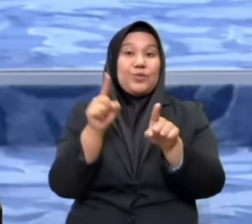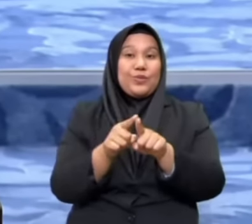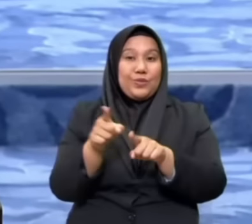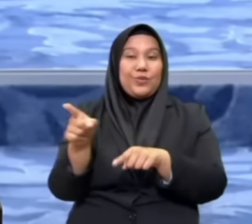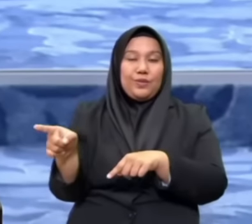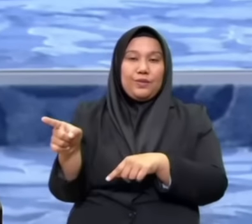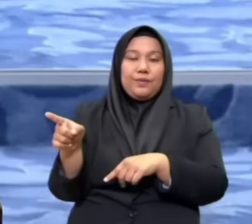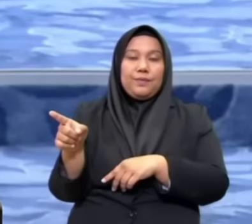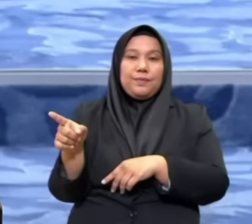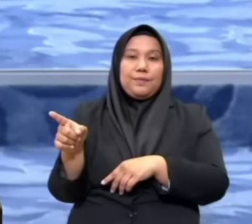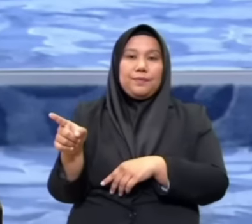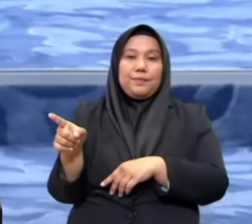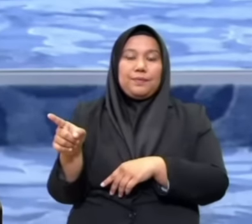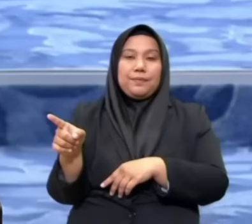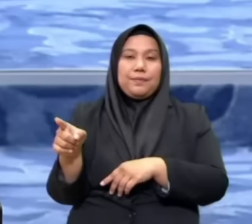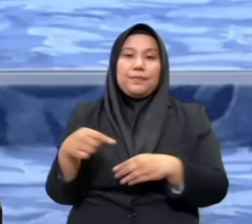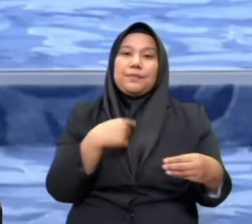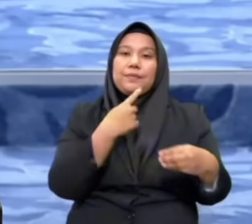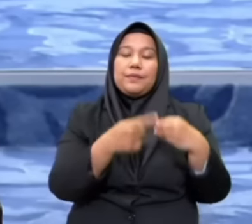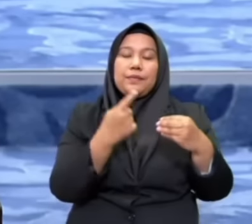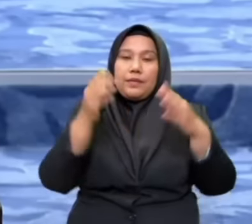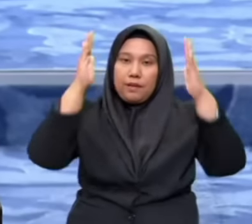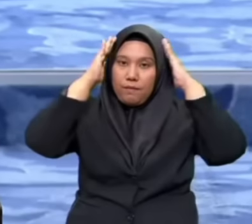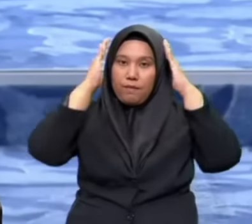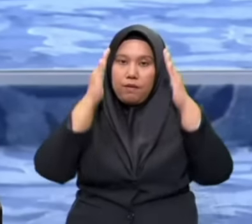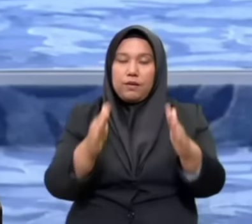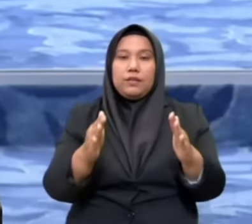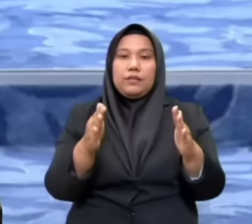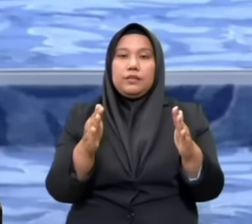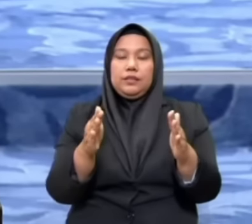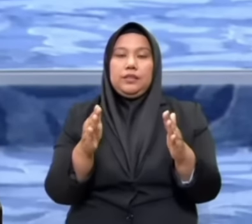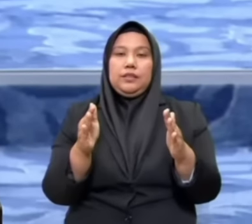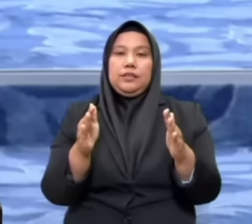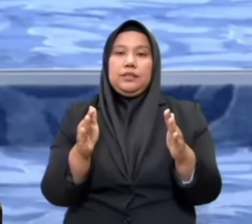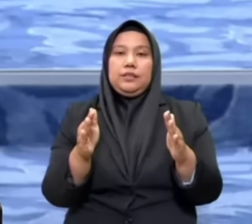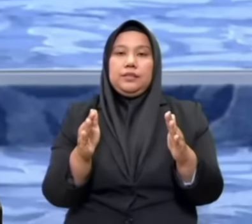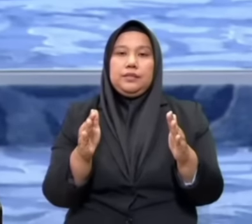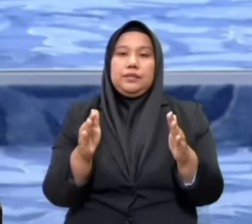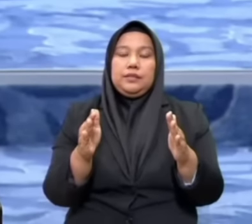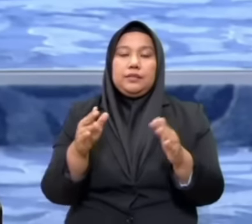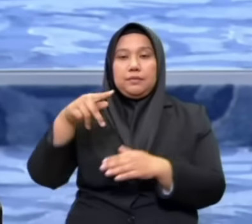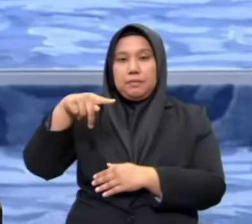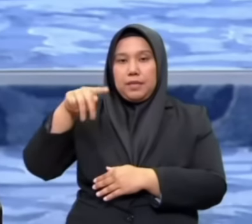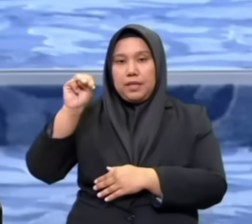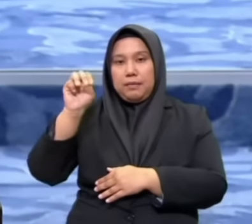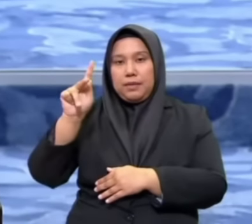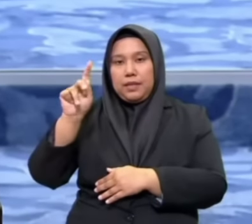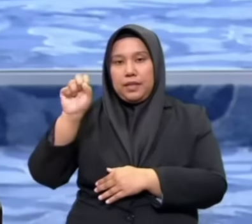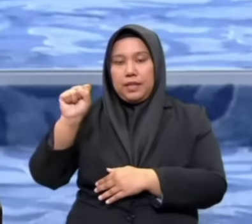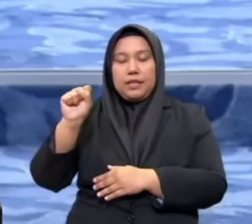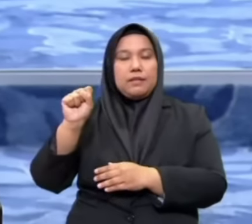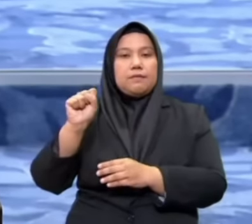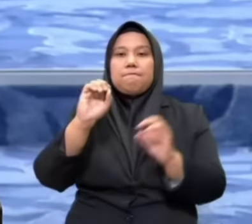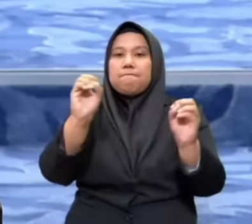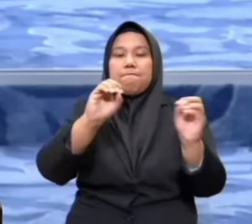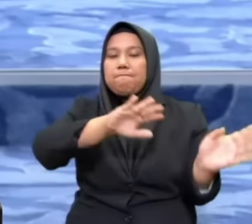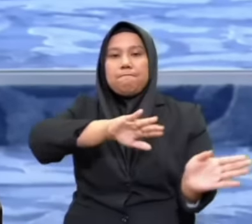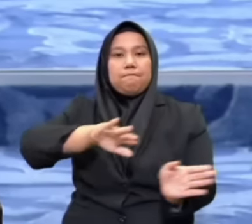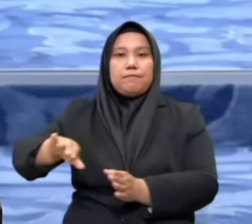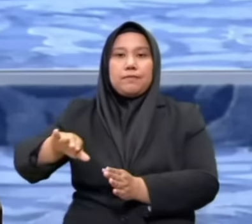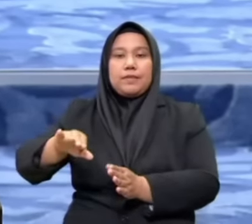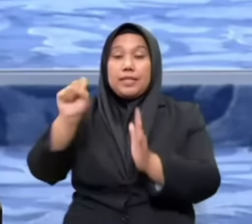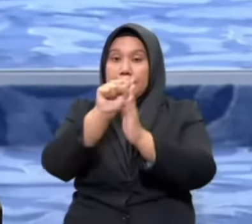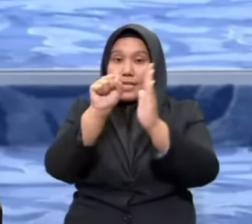Berhormat bahawa soal tumpuan kepada PMKS itu tidak akan diketepikan. Ya, di antara syarat-syarat